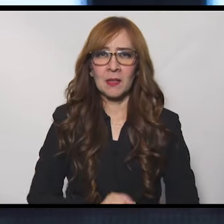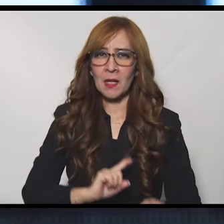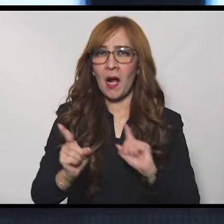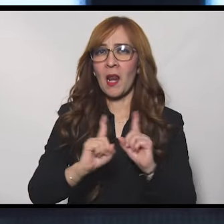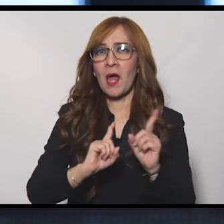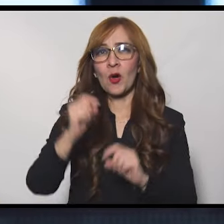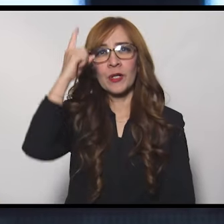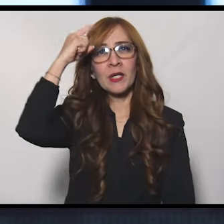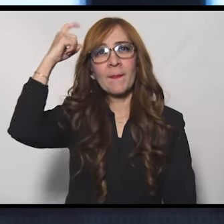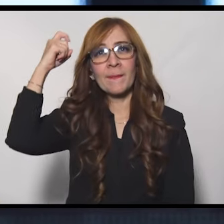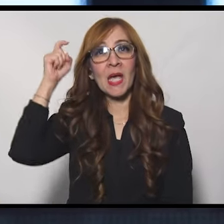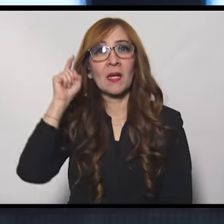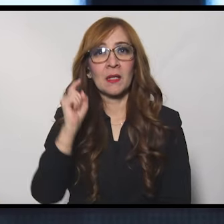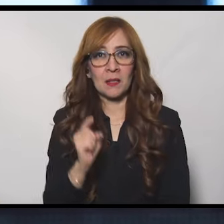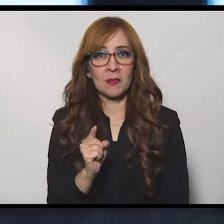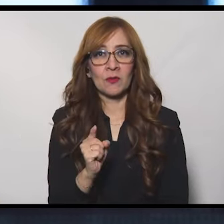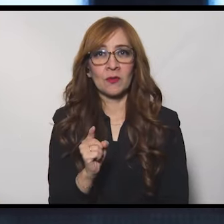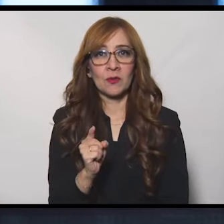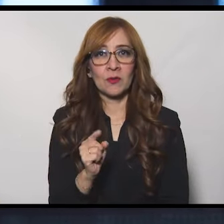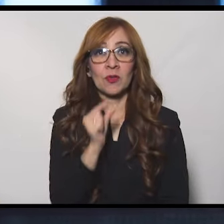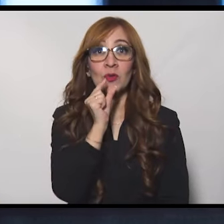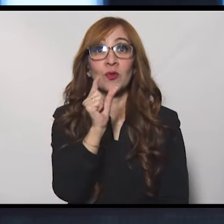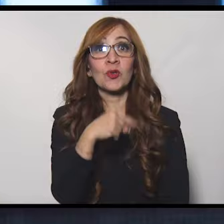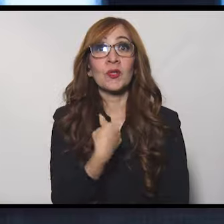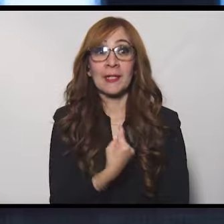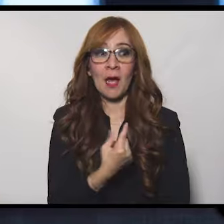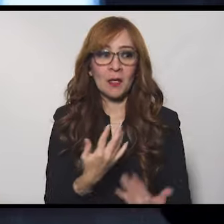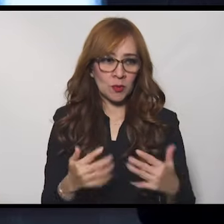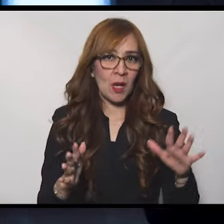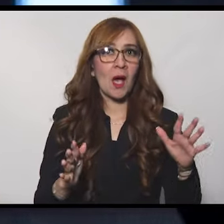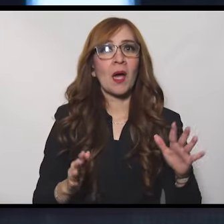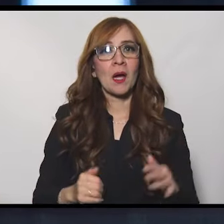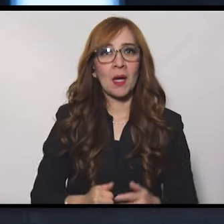bahwa impian itu hanyalah untuk kita.